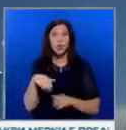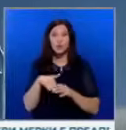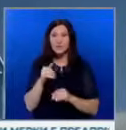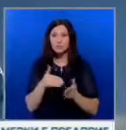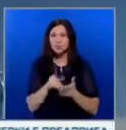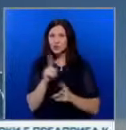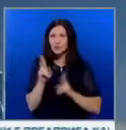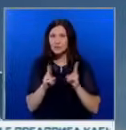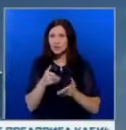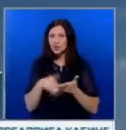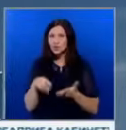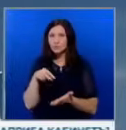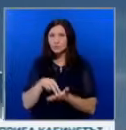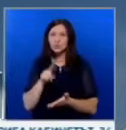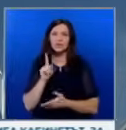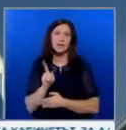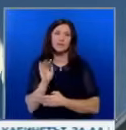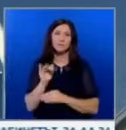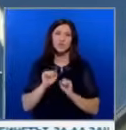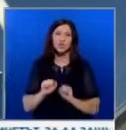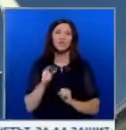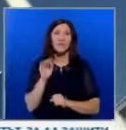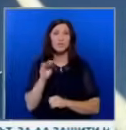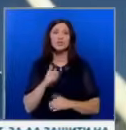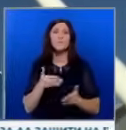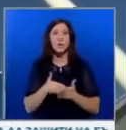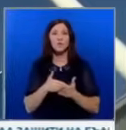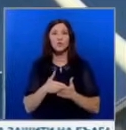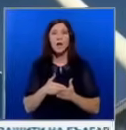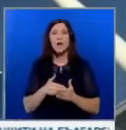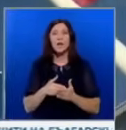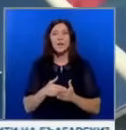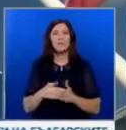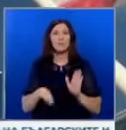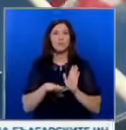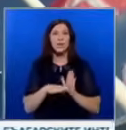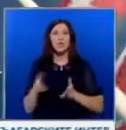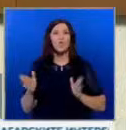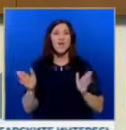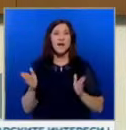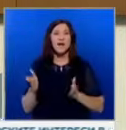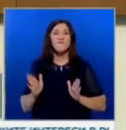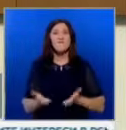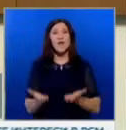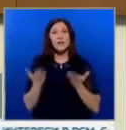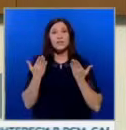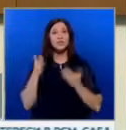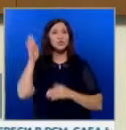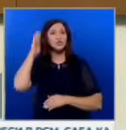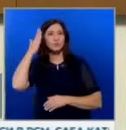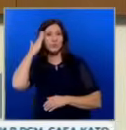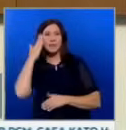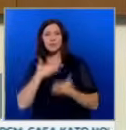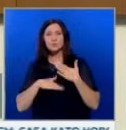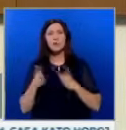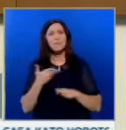позициите, които трябва да бъдат защитавани. Това бе повод на депутати от Величие да поискат изслушване на премиера. Да успокоя